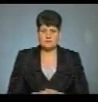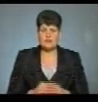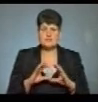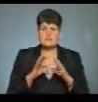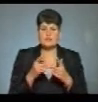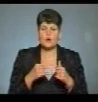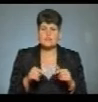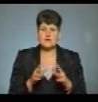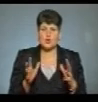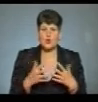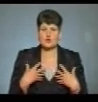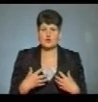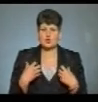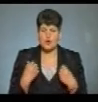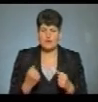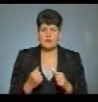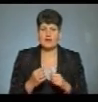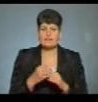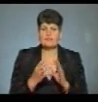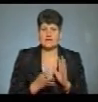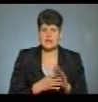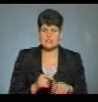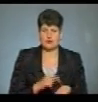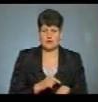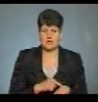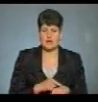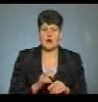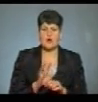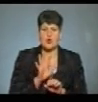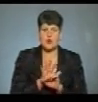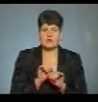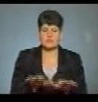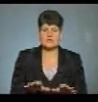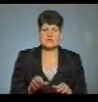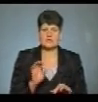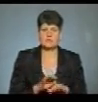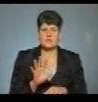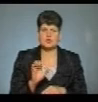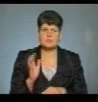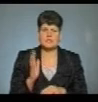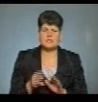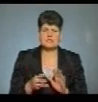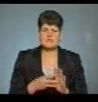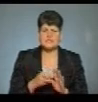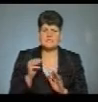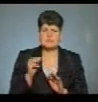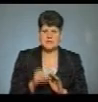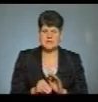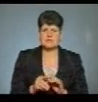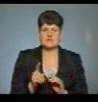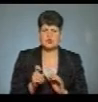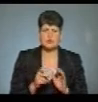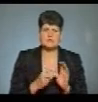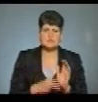Всесвітньої організації охорони здоров'я, на 19 годину на коронавірус захворіли 558 905 людей в